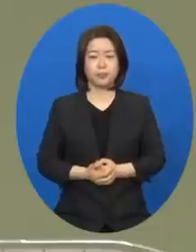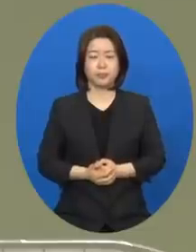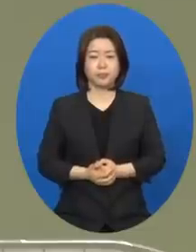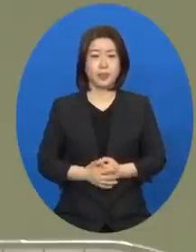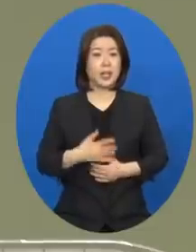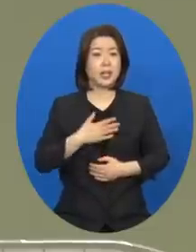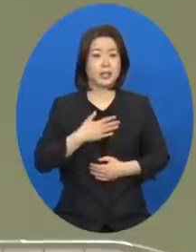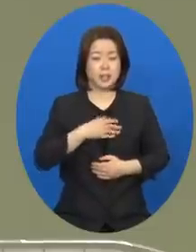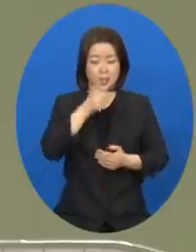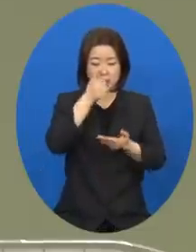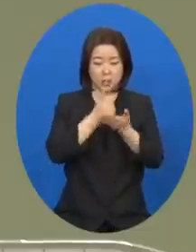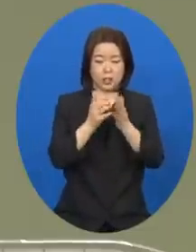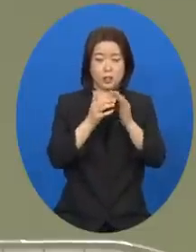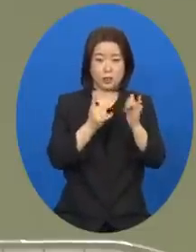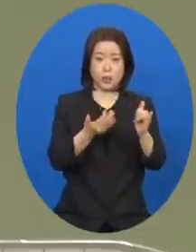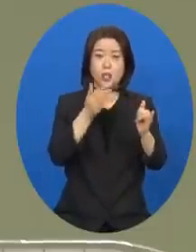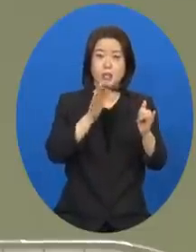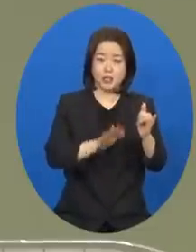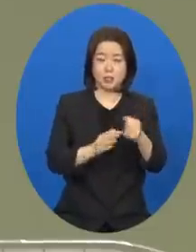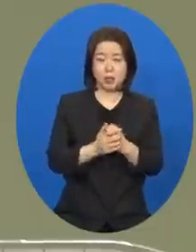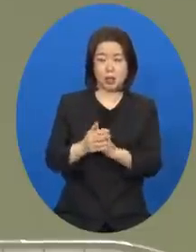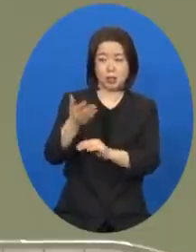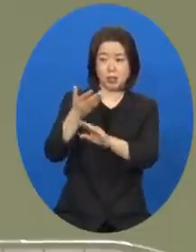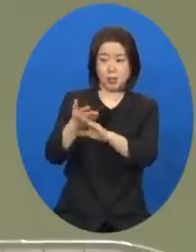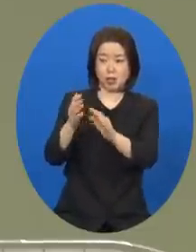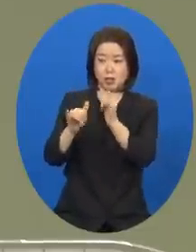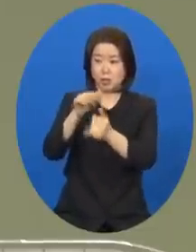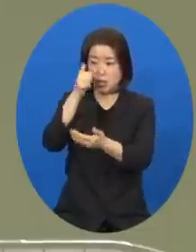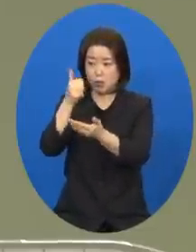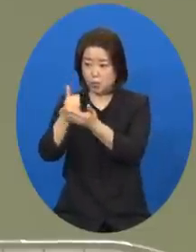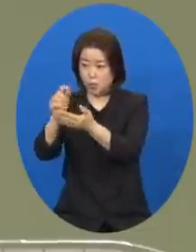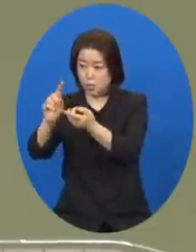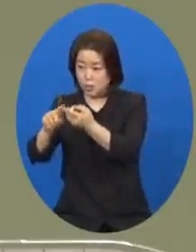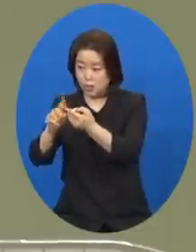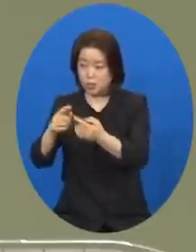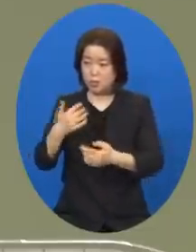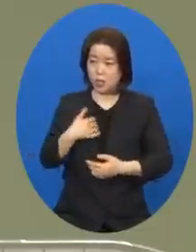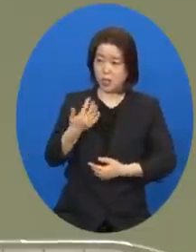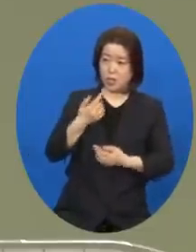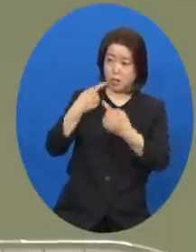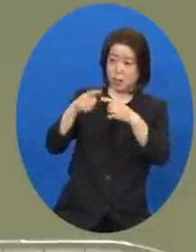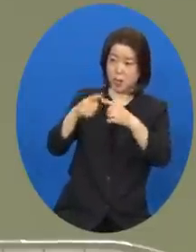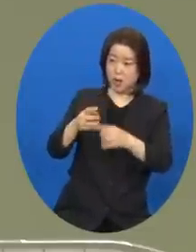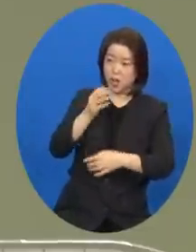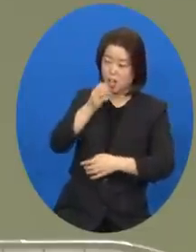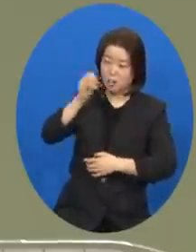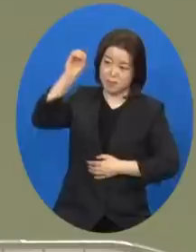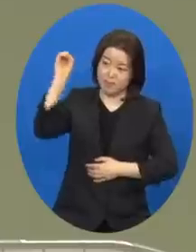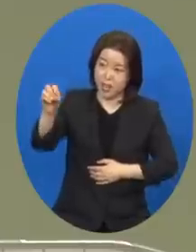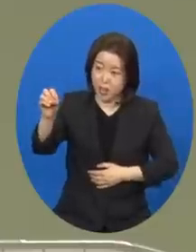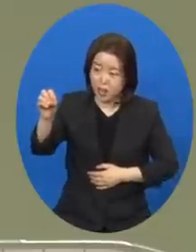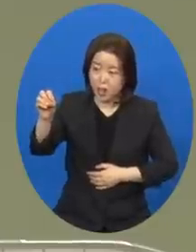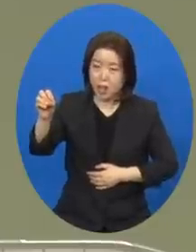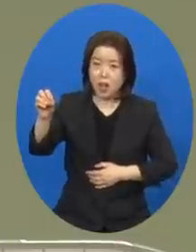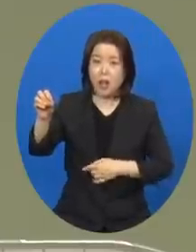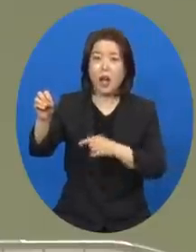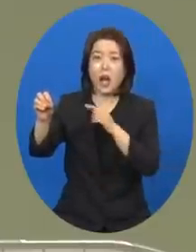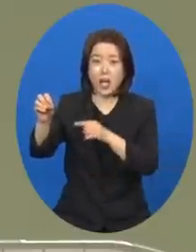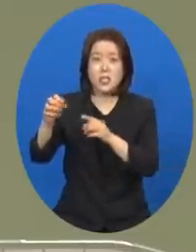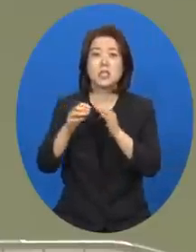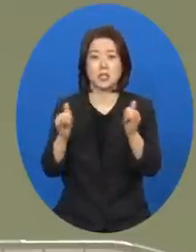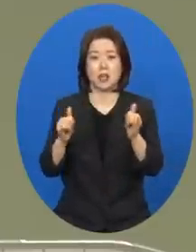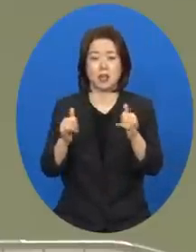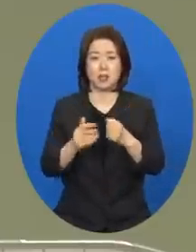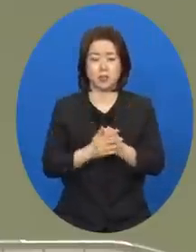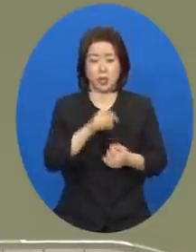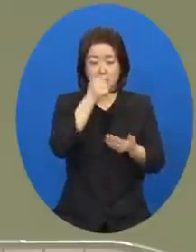내가 죄인이면서도 다른 사람의 죄에 대해서 돌을 들려고 하는 거예요. 예수님께서 말씀하셨어요. 죄 없는